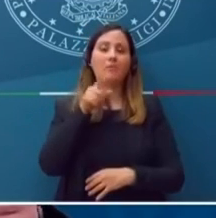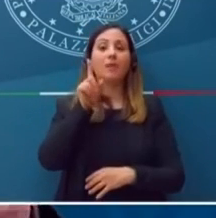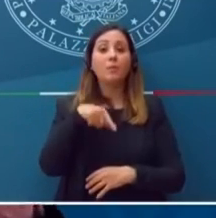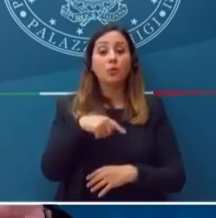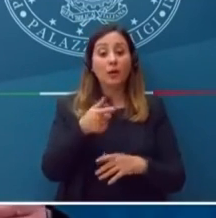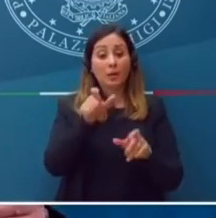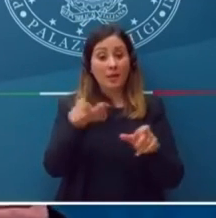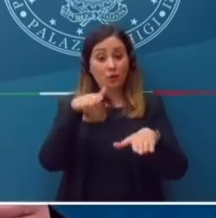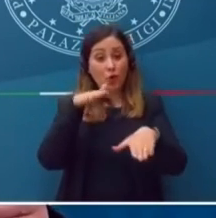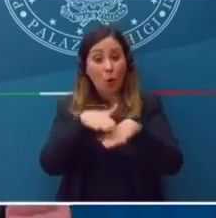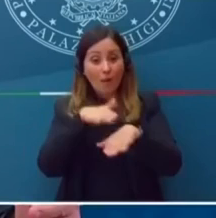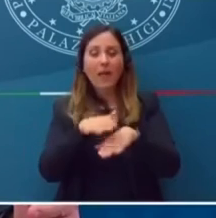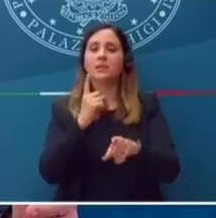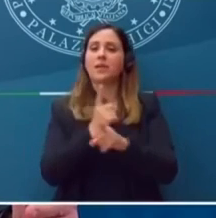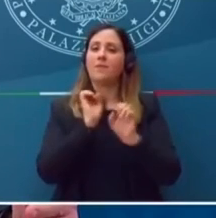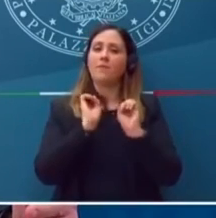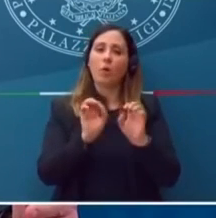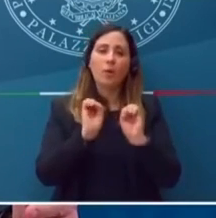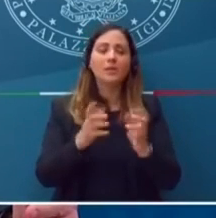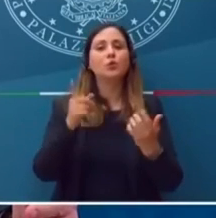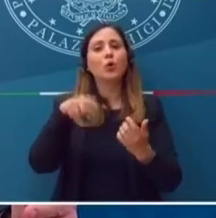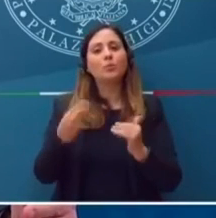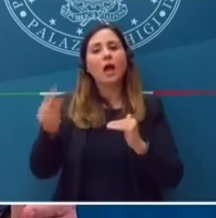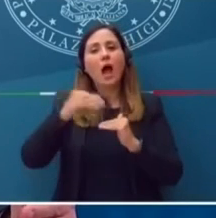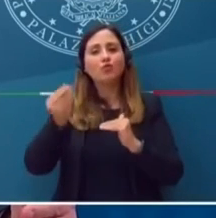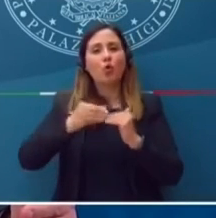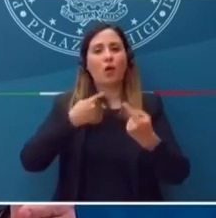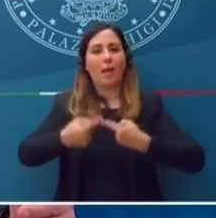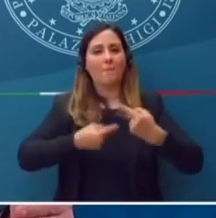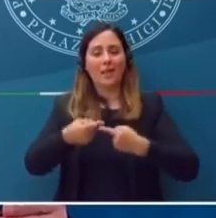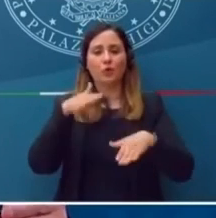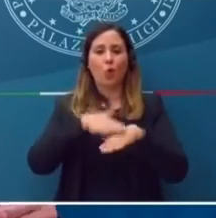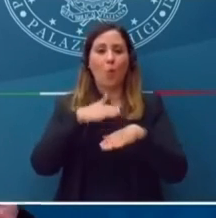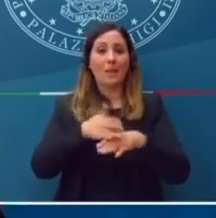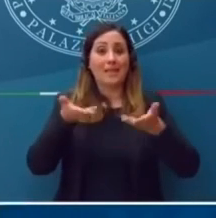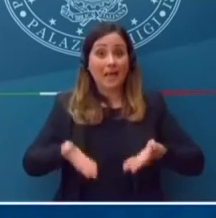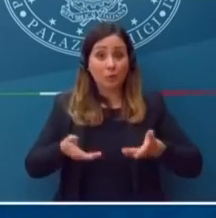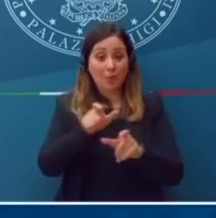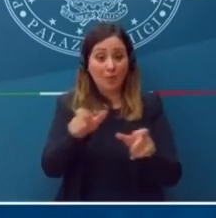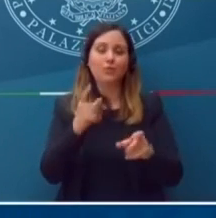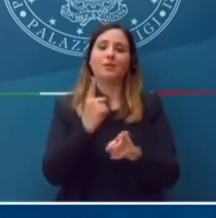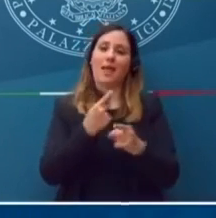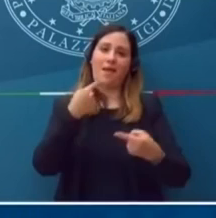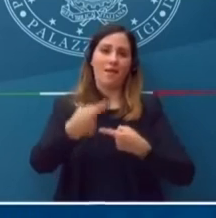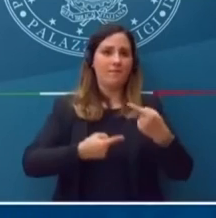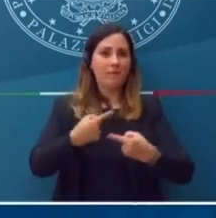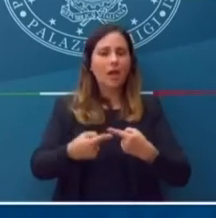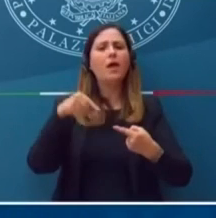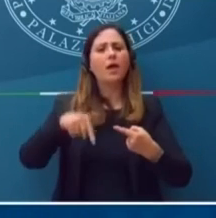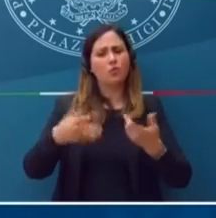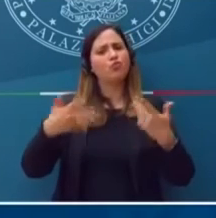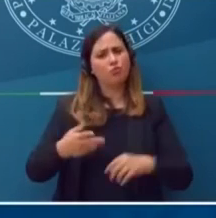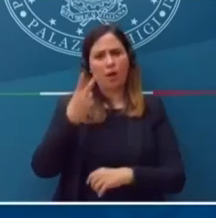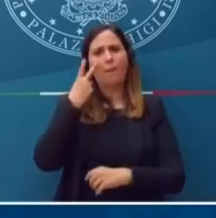competenze, aggiornamento delle competenze attuali. Questo è previsto ed è previsto, abbiamo cominciato, pensavo appunto